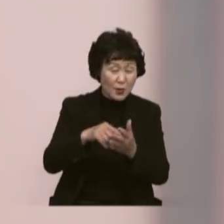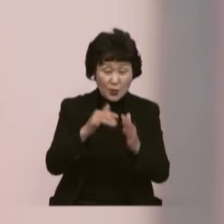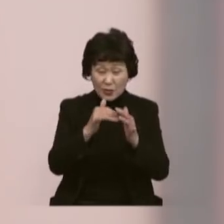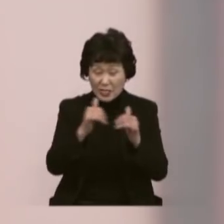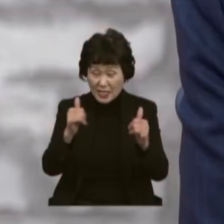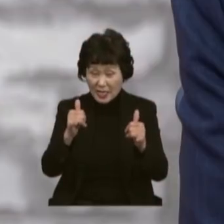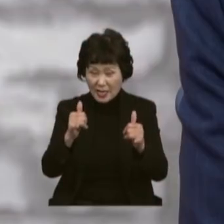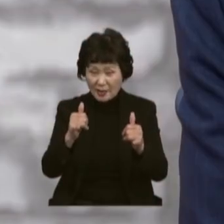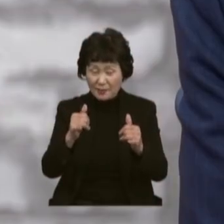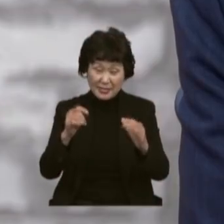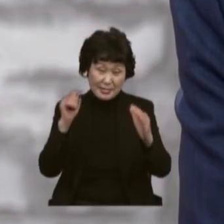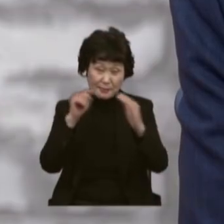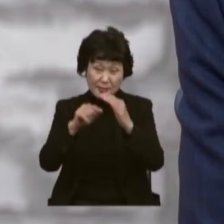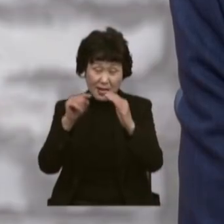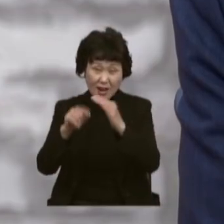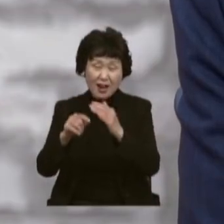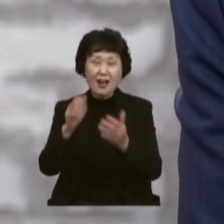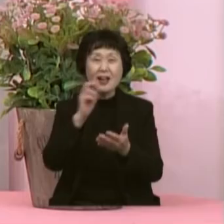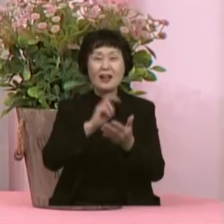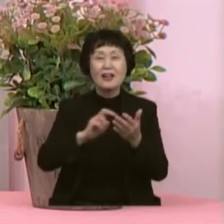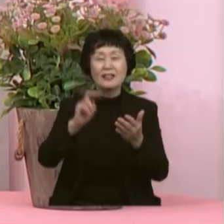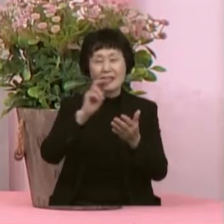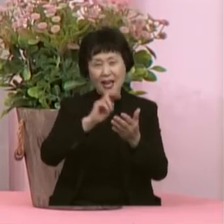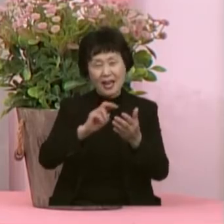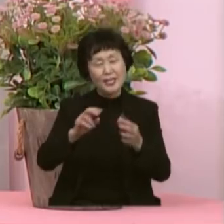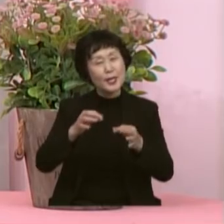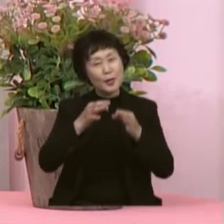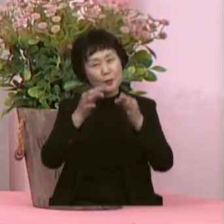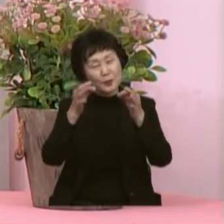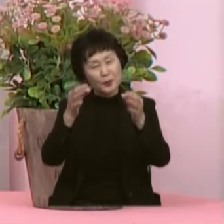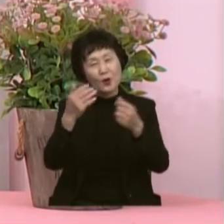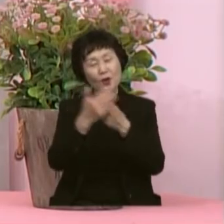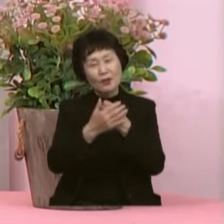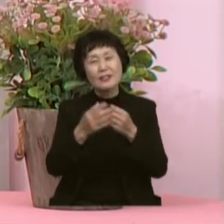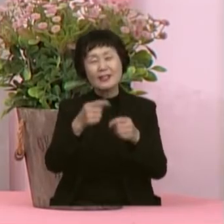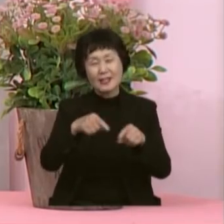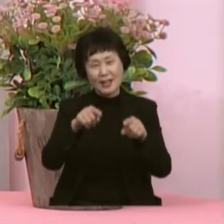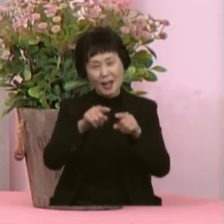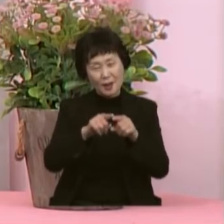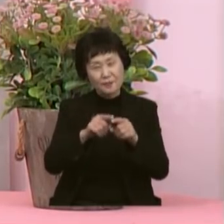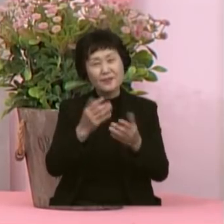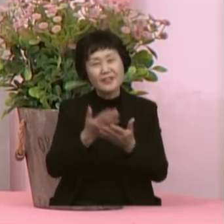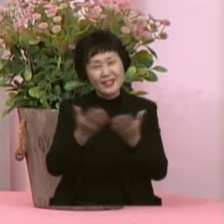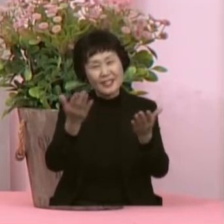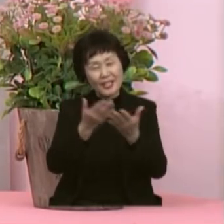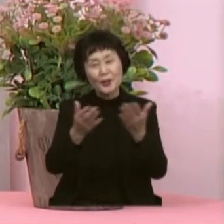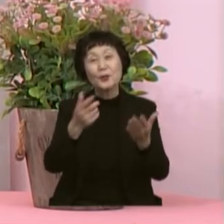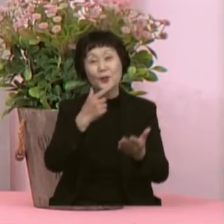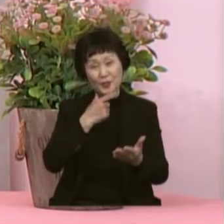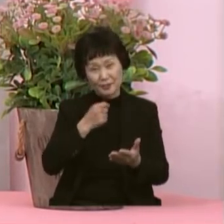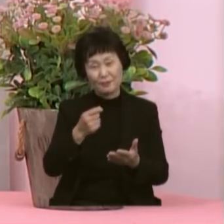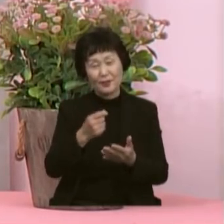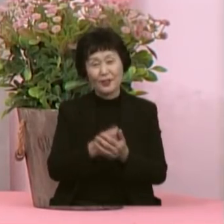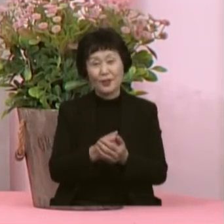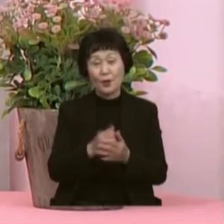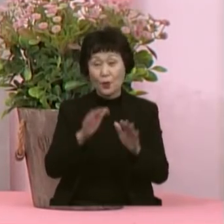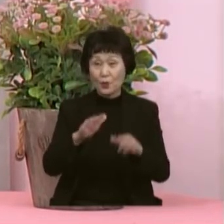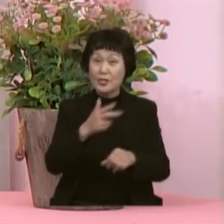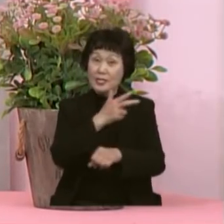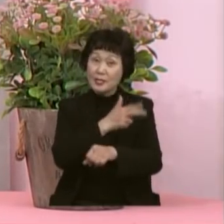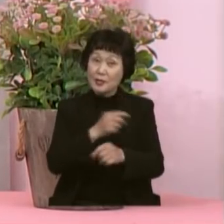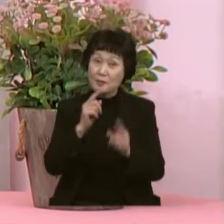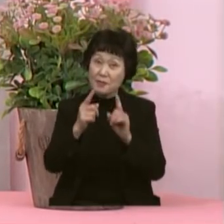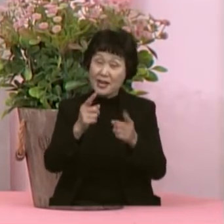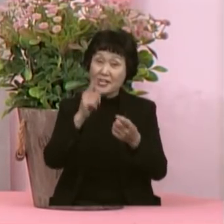찬양하고 그 은혜를 함께 나누고 싶은 거. 지금은 딱 거기까지예요. 아멘. 근데 오늘 집사님 말씀대로 그래서